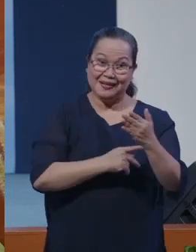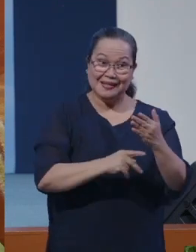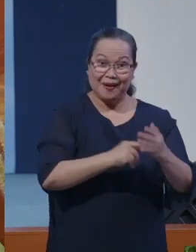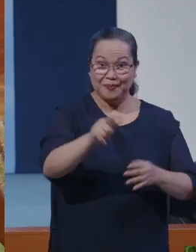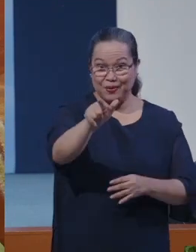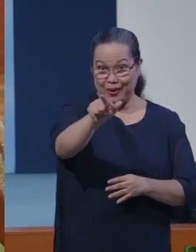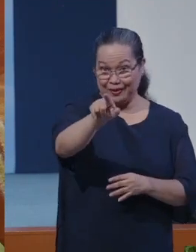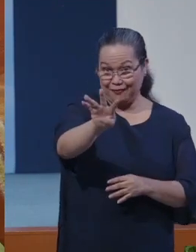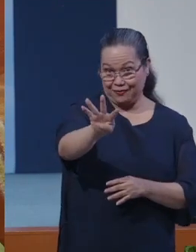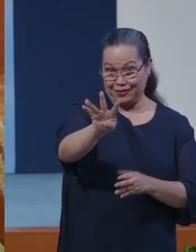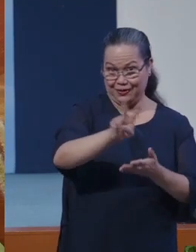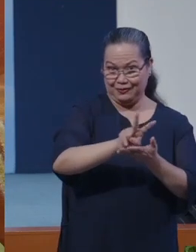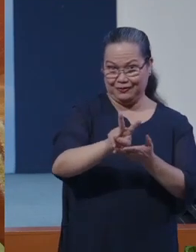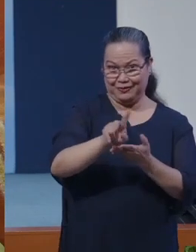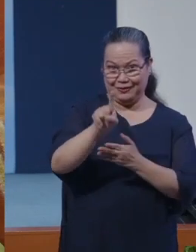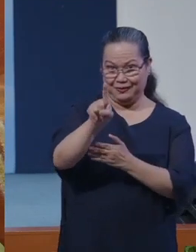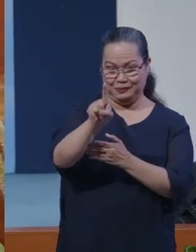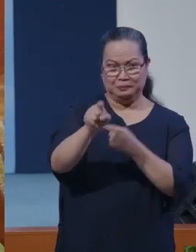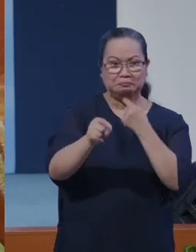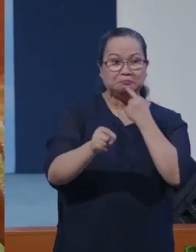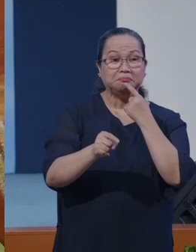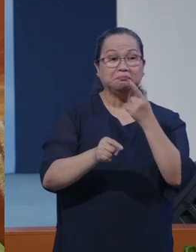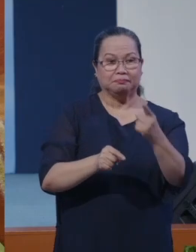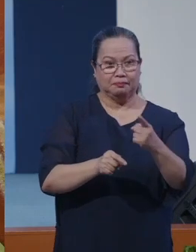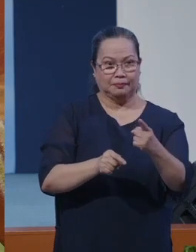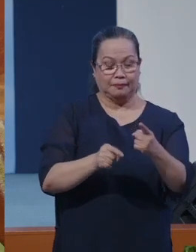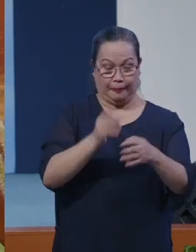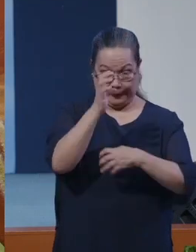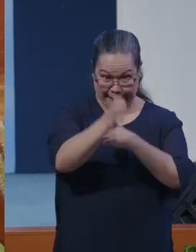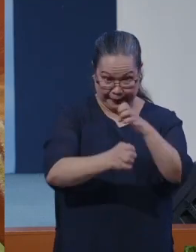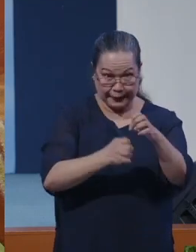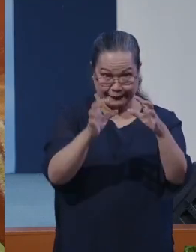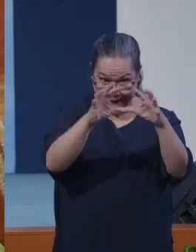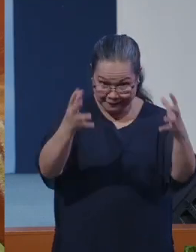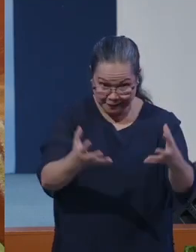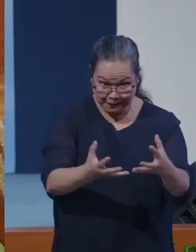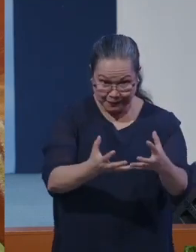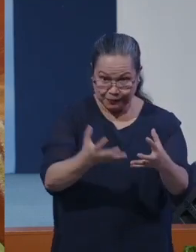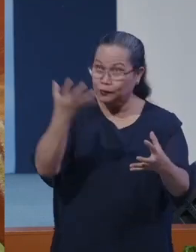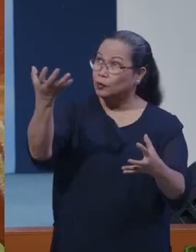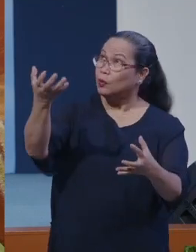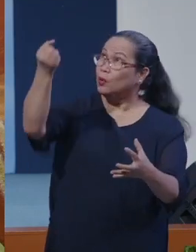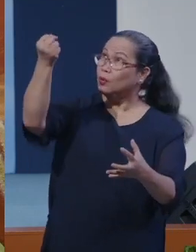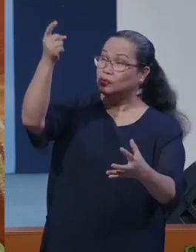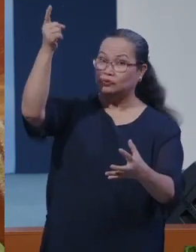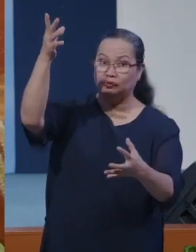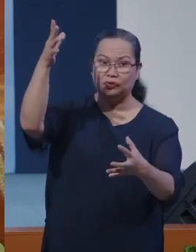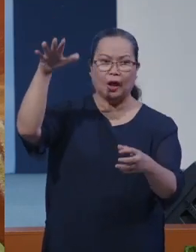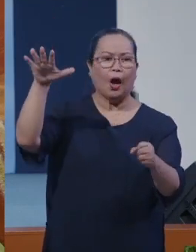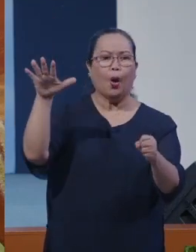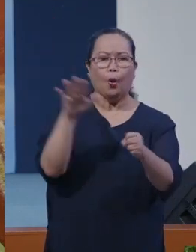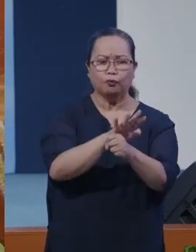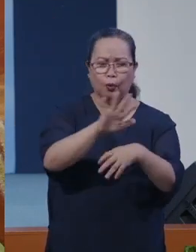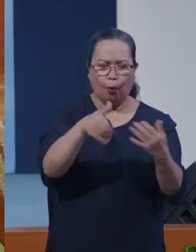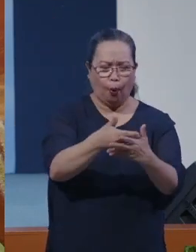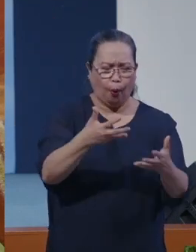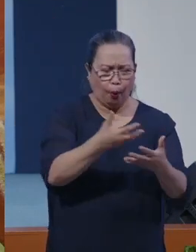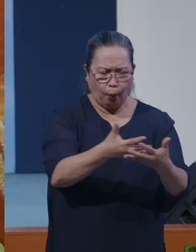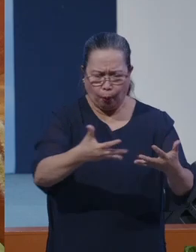1, ang wika roon ay ganito, "The earth is the Lord's and the fullness